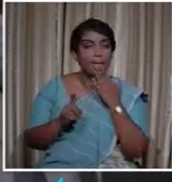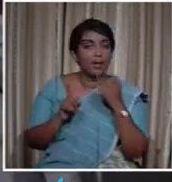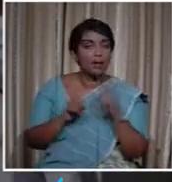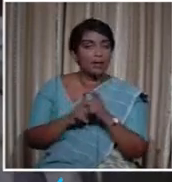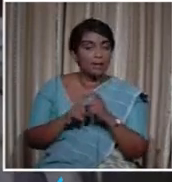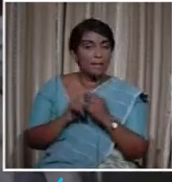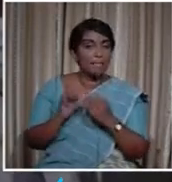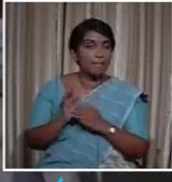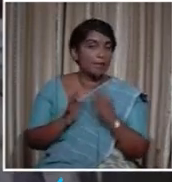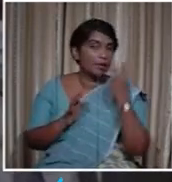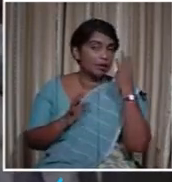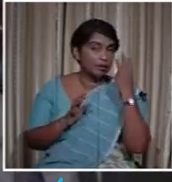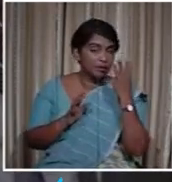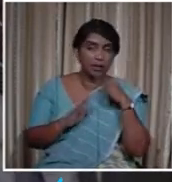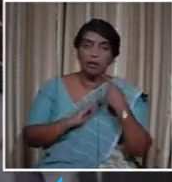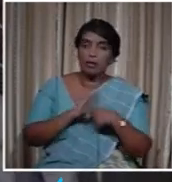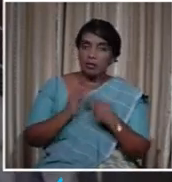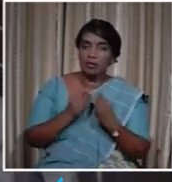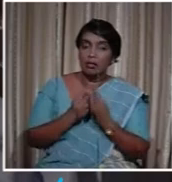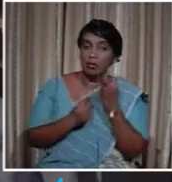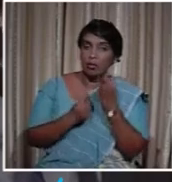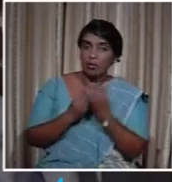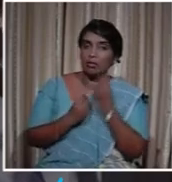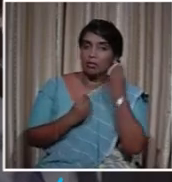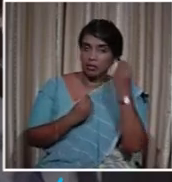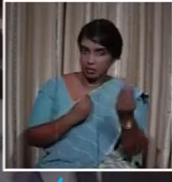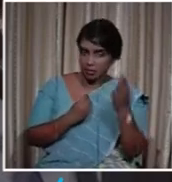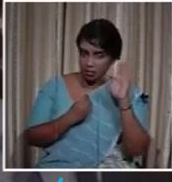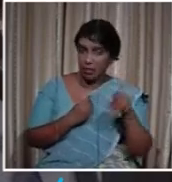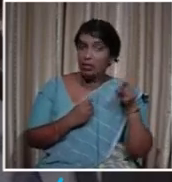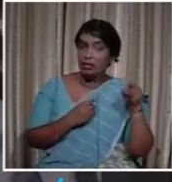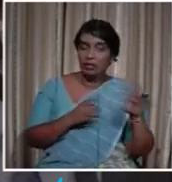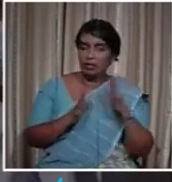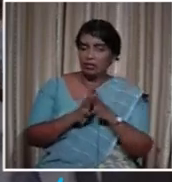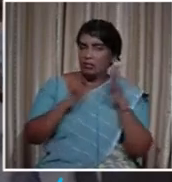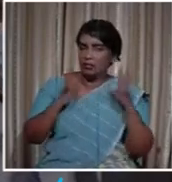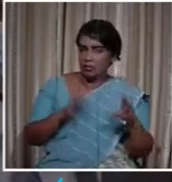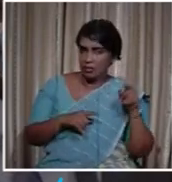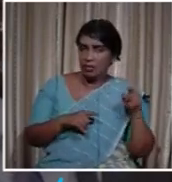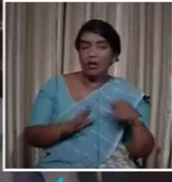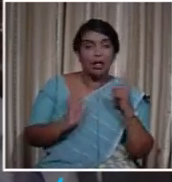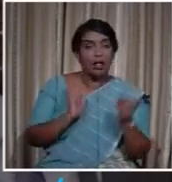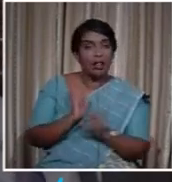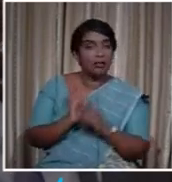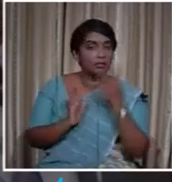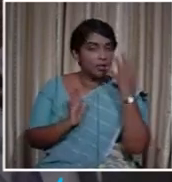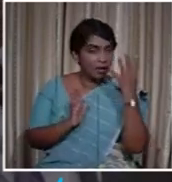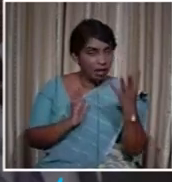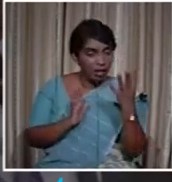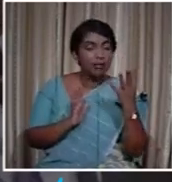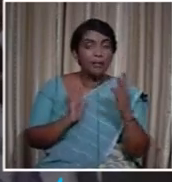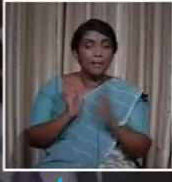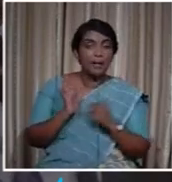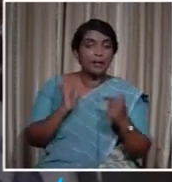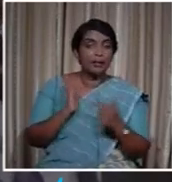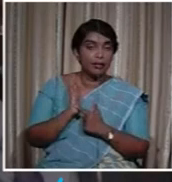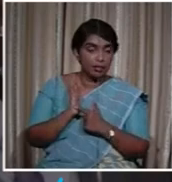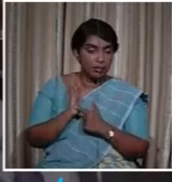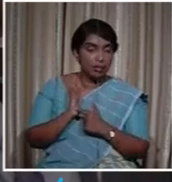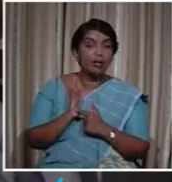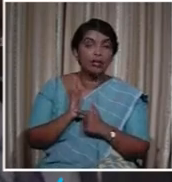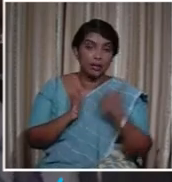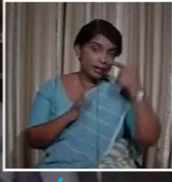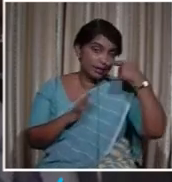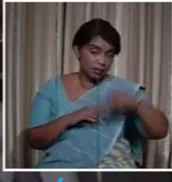3000 மில்லியனை இலங்கைக்கு காசாக வழங்கியிருக்கிறது. அதனை விட 4 லட்சம் மெட்ரிக் டன் எரிபொருட்களை இலங்கையினுடைய